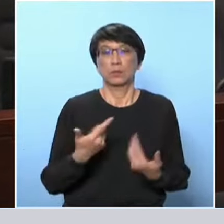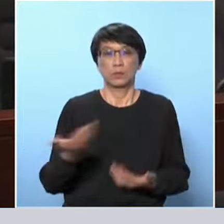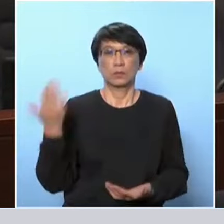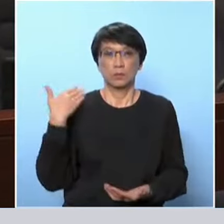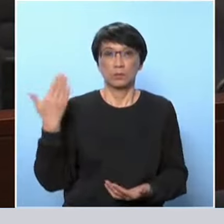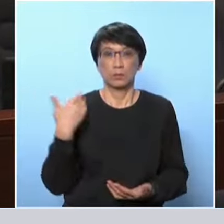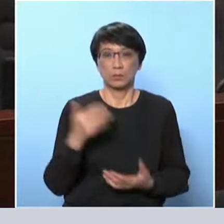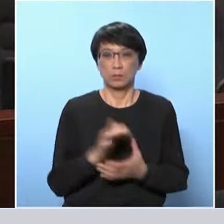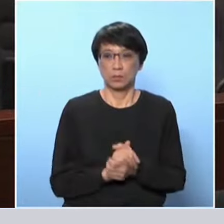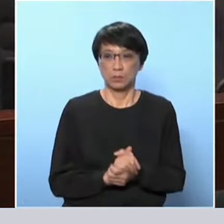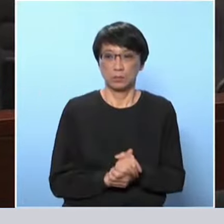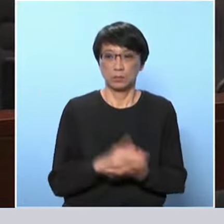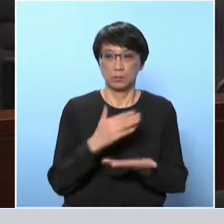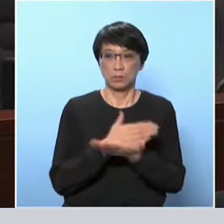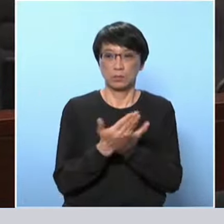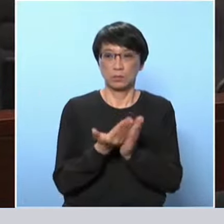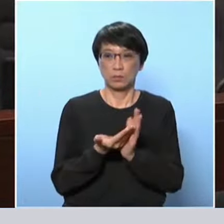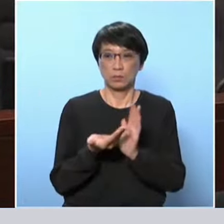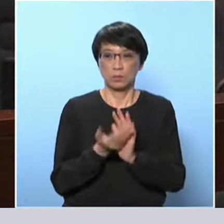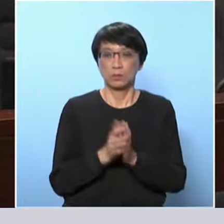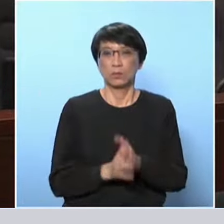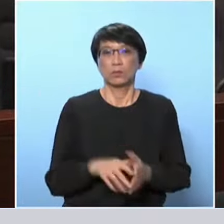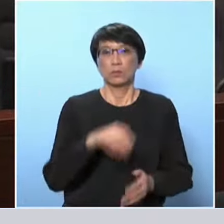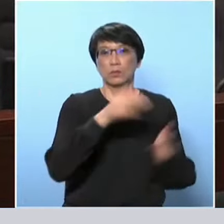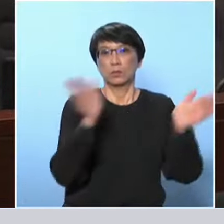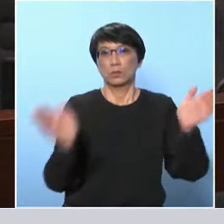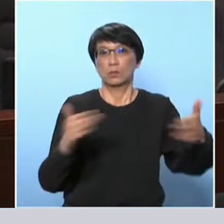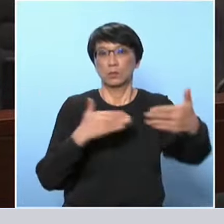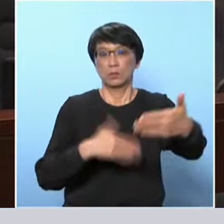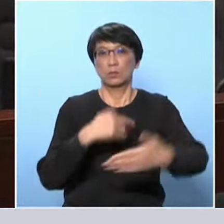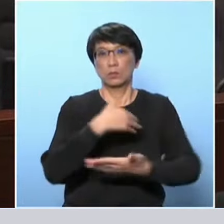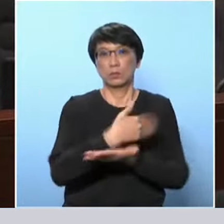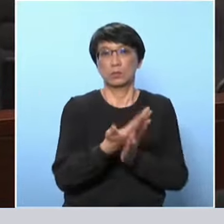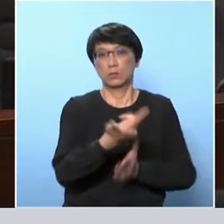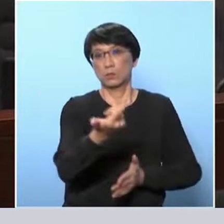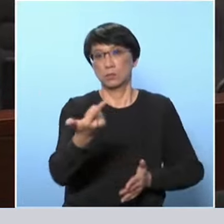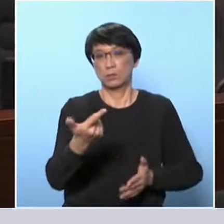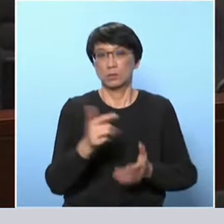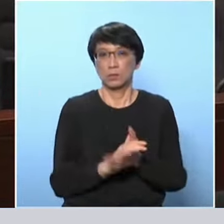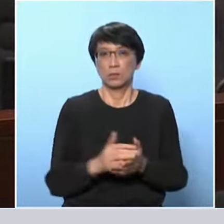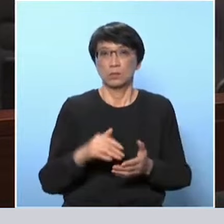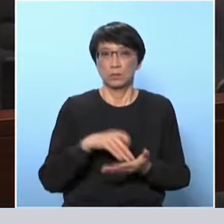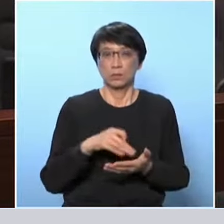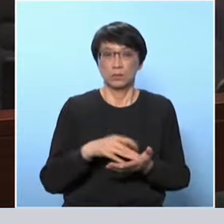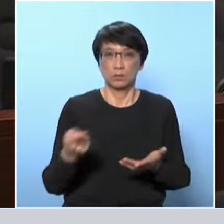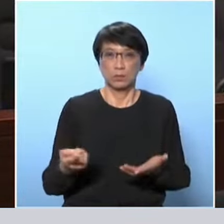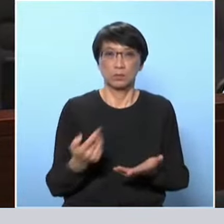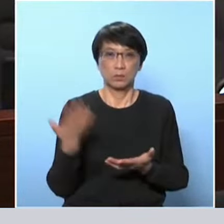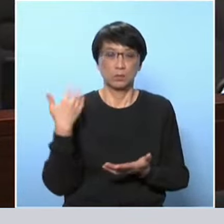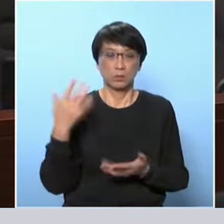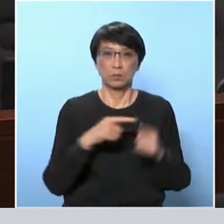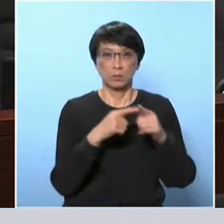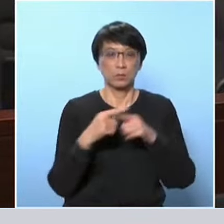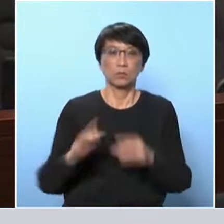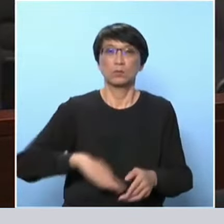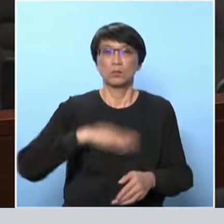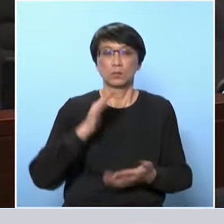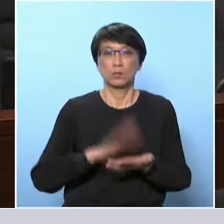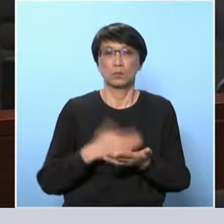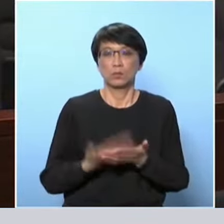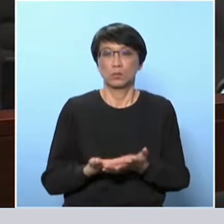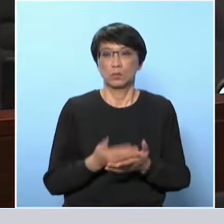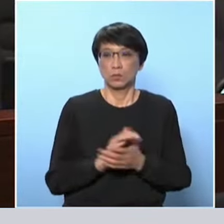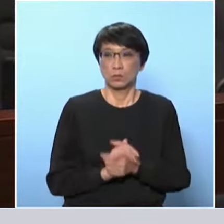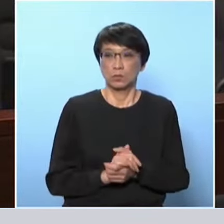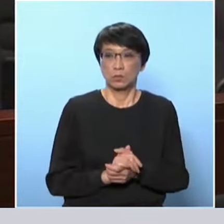往傾向更多咧係多用途嘅場館空間為主嘅。咁雖然係滿足咗當時市民嘅需要啦，但係好